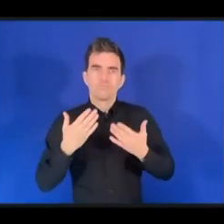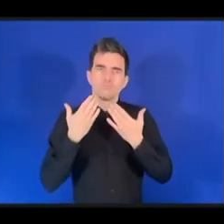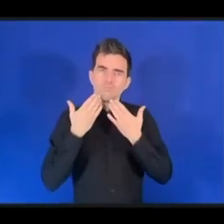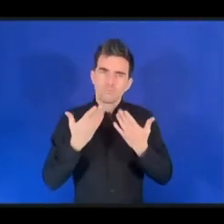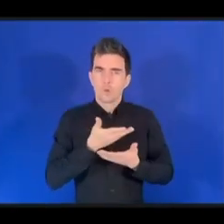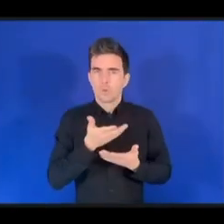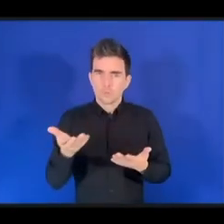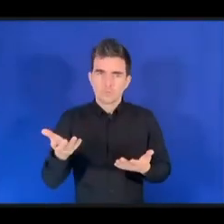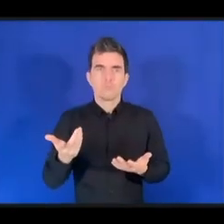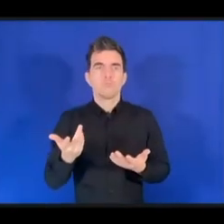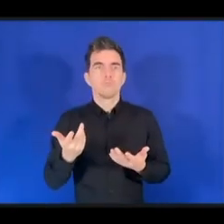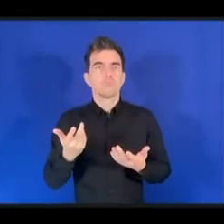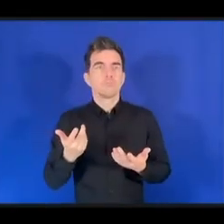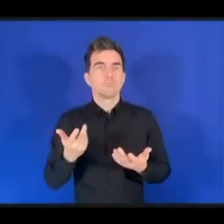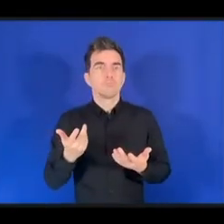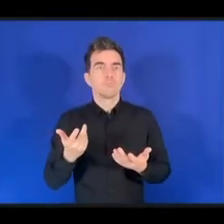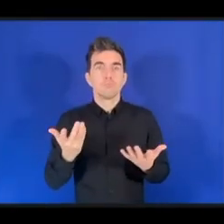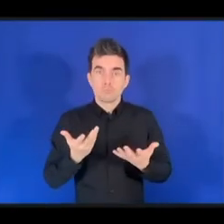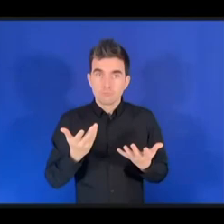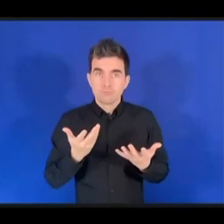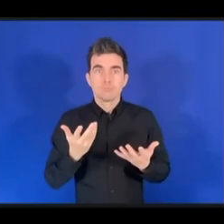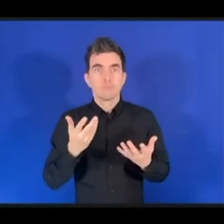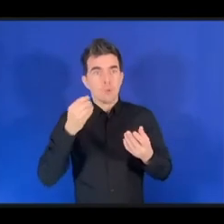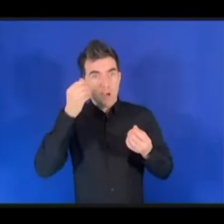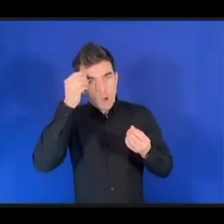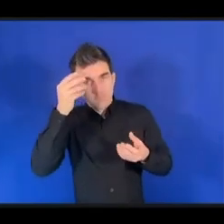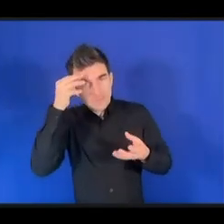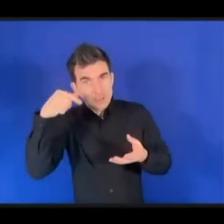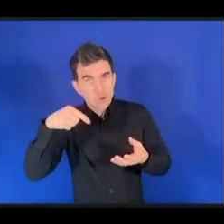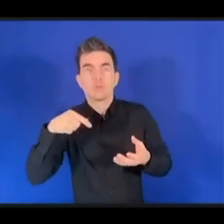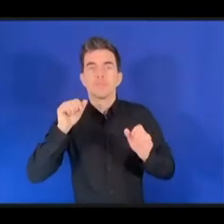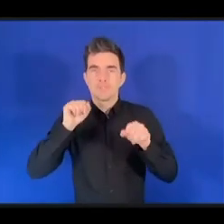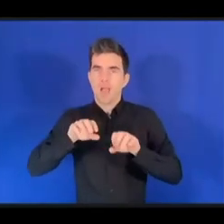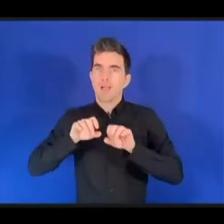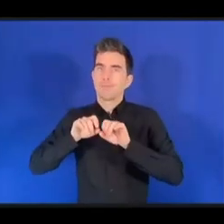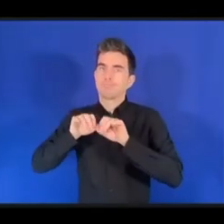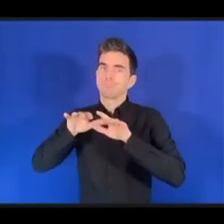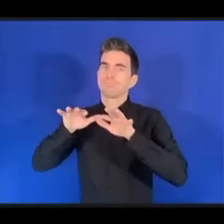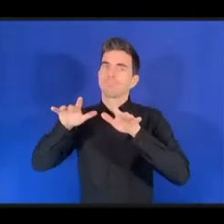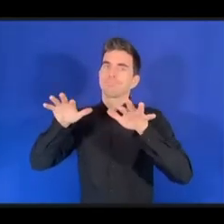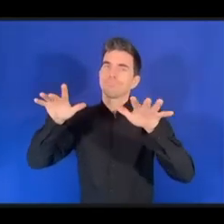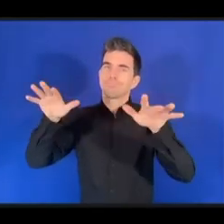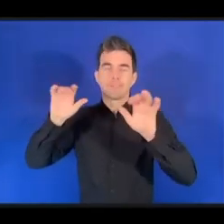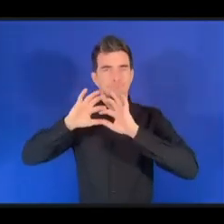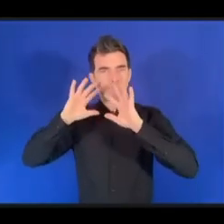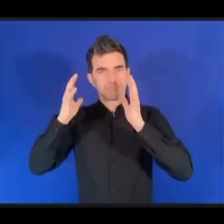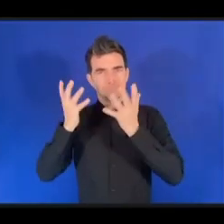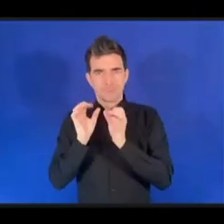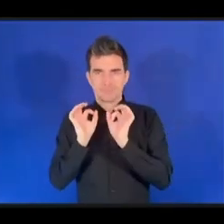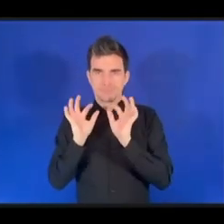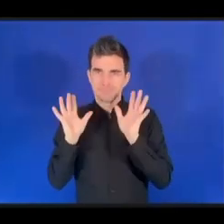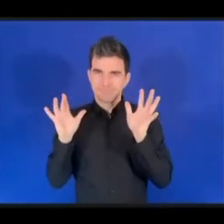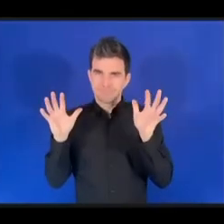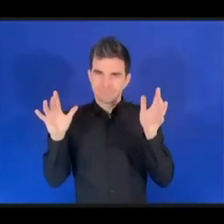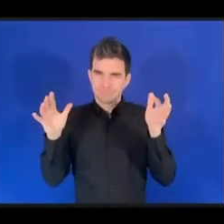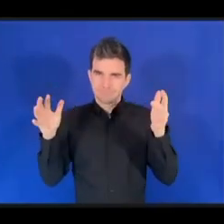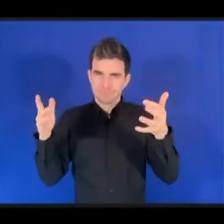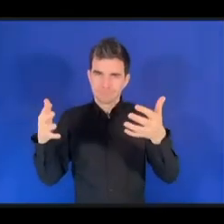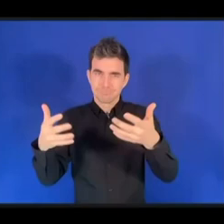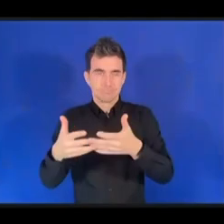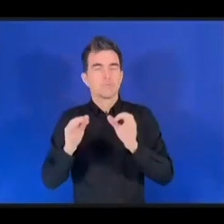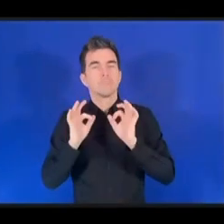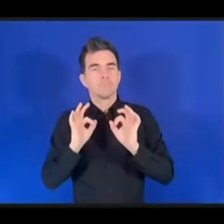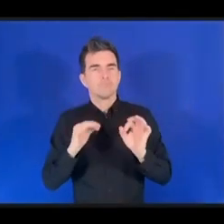の皆さんに地元を代表して心から敬し感謝申し上げます